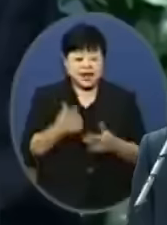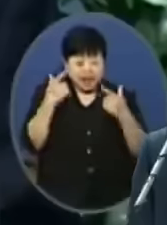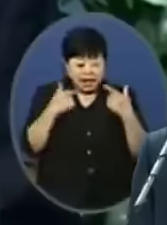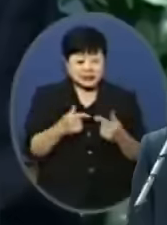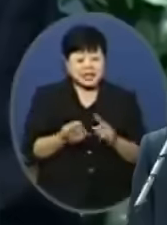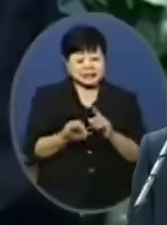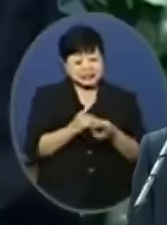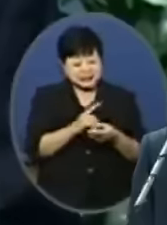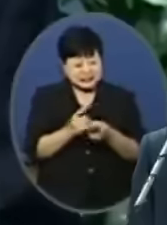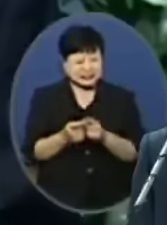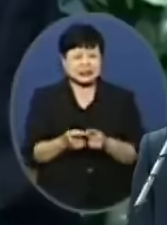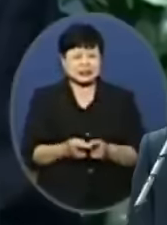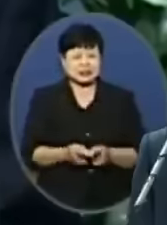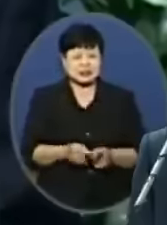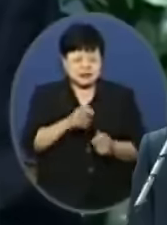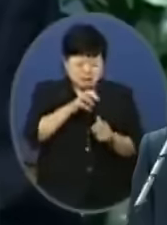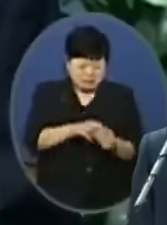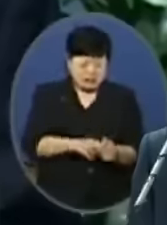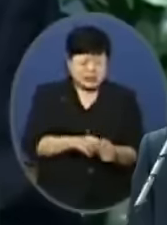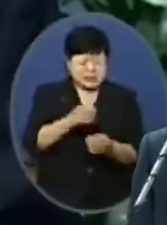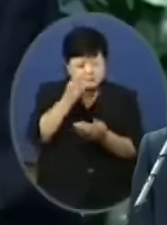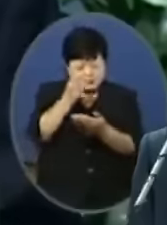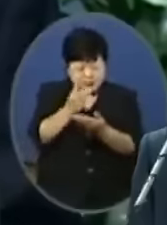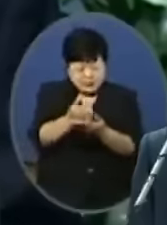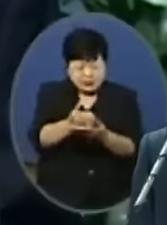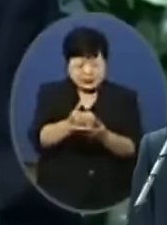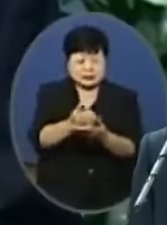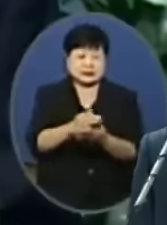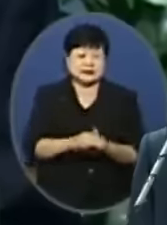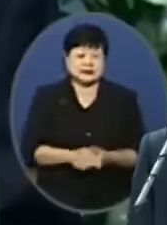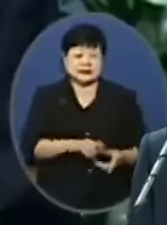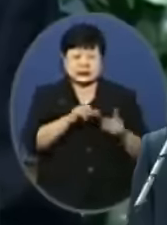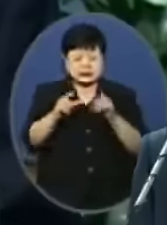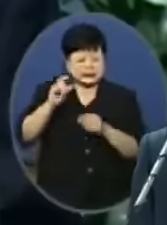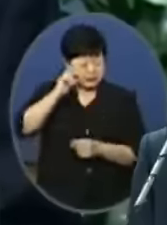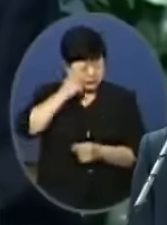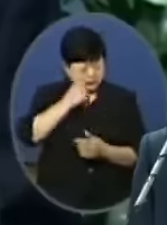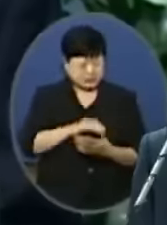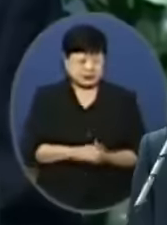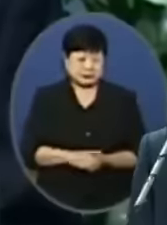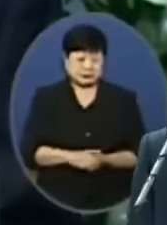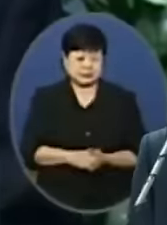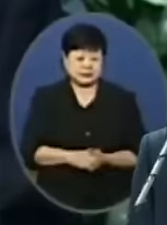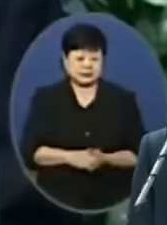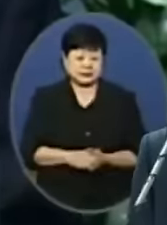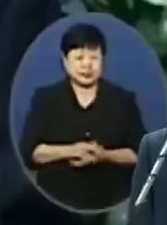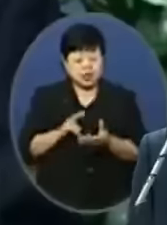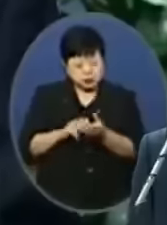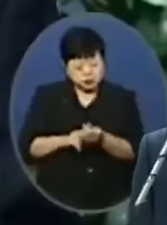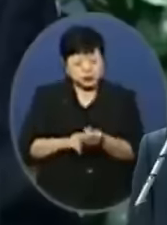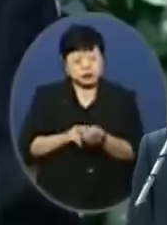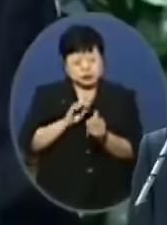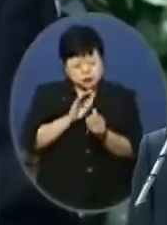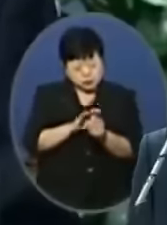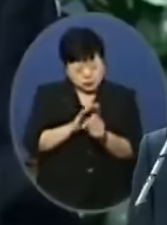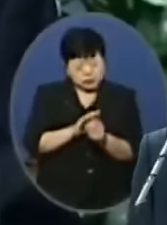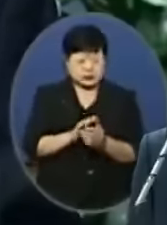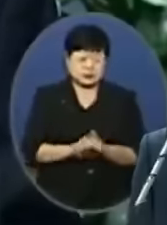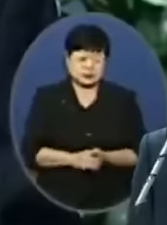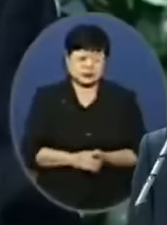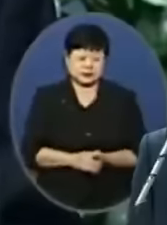항상 서로 벌거벗게 만들려고 하면 인생을 어떻게 사는 것입니까? 덮어주는 삶을 살아야 되는 것입니다.